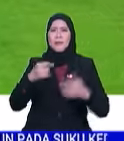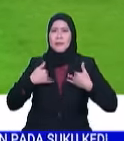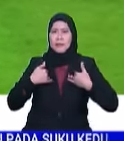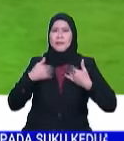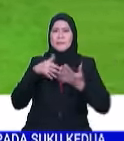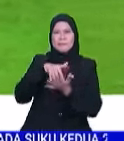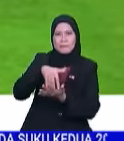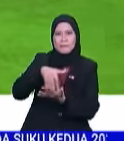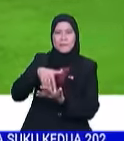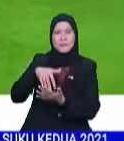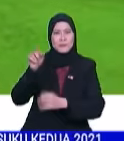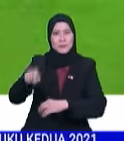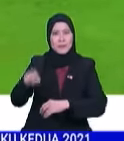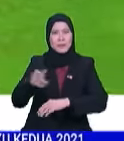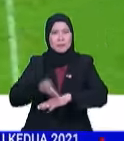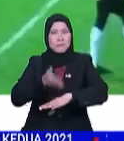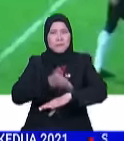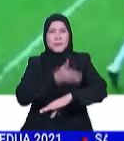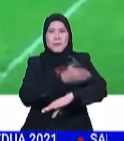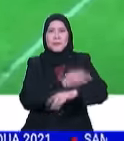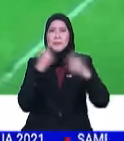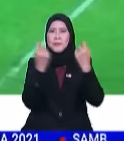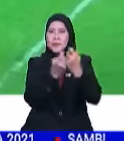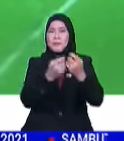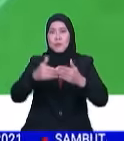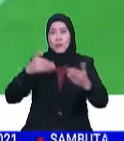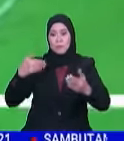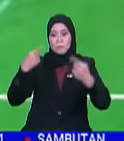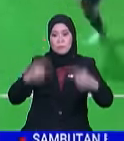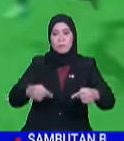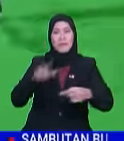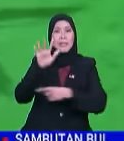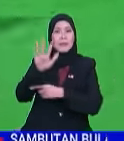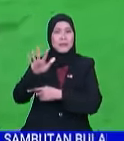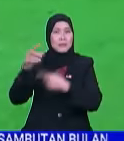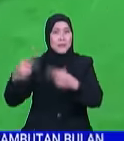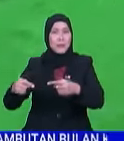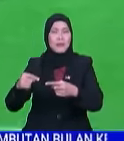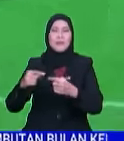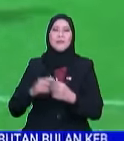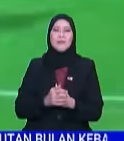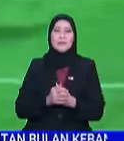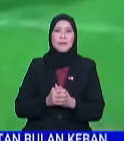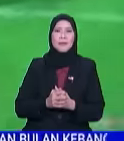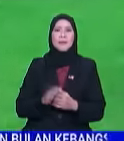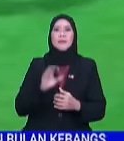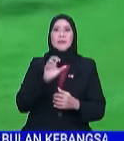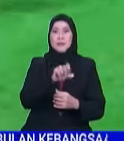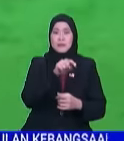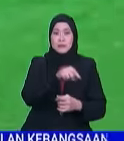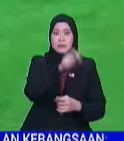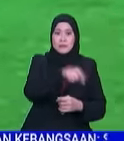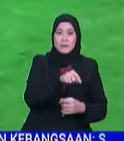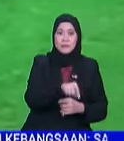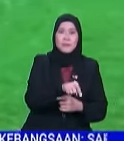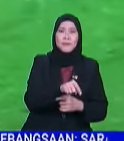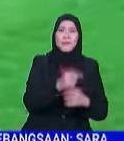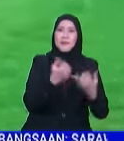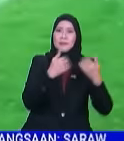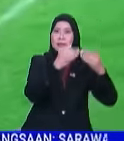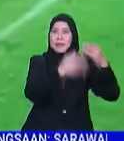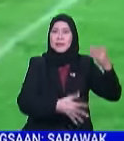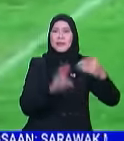banyak kelemahan yang perlu diperbaiki pasukannya sebelum menempuh baki 5 perlawanan musim ini. Skuad Sang Saka Biru ketika ini berada di tangga